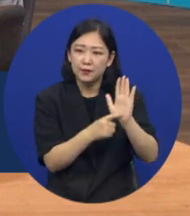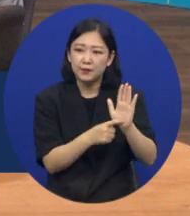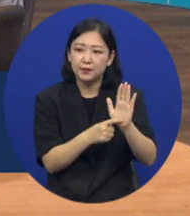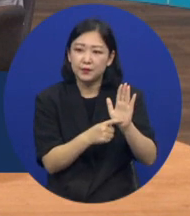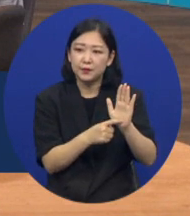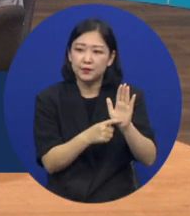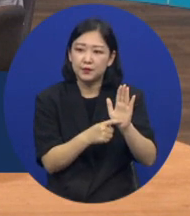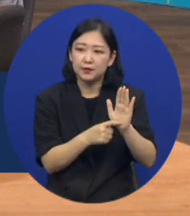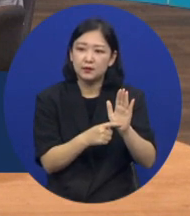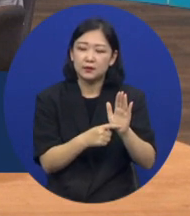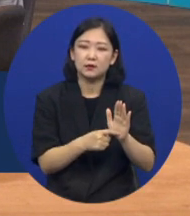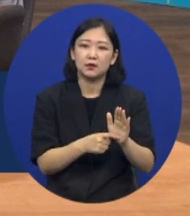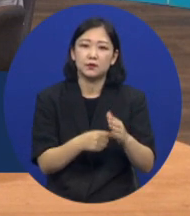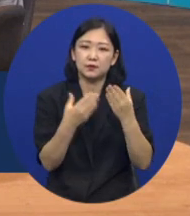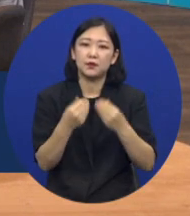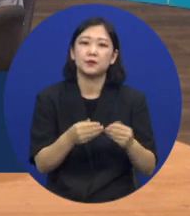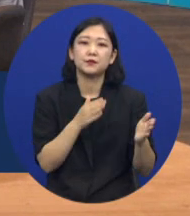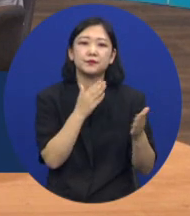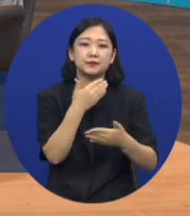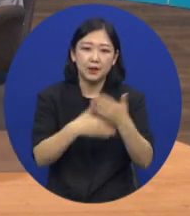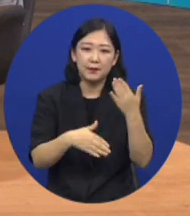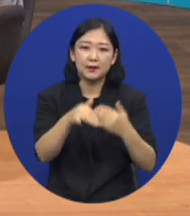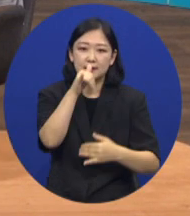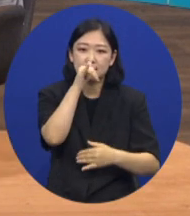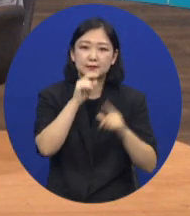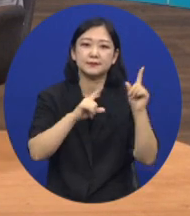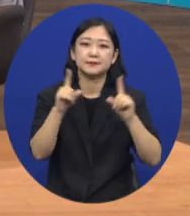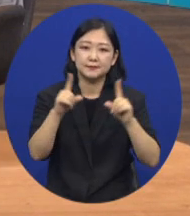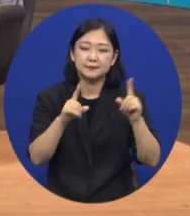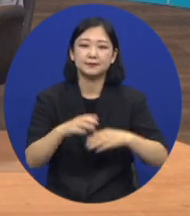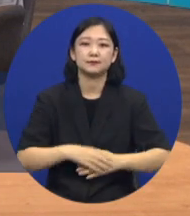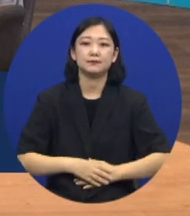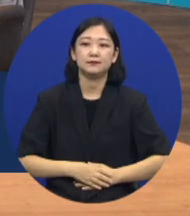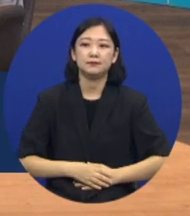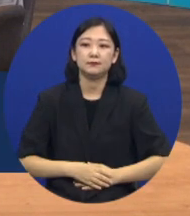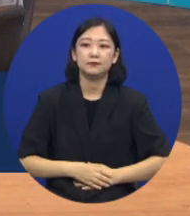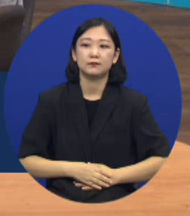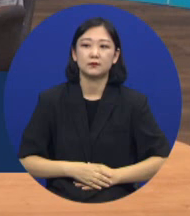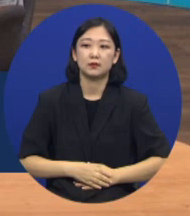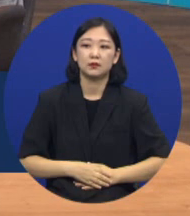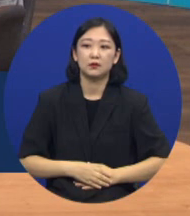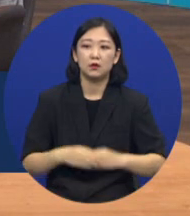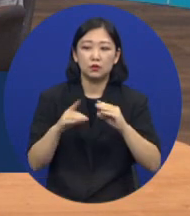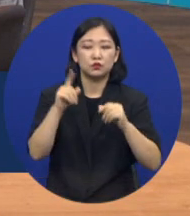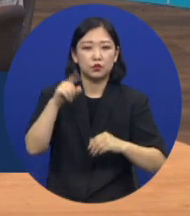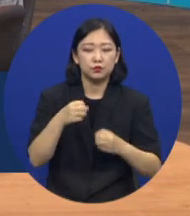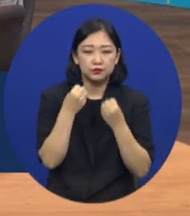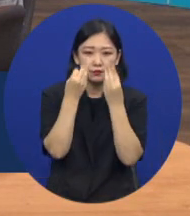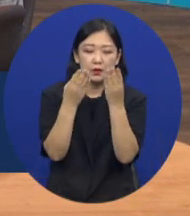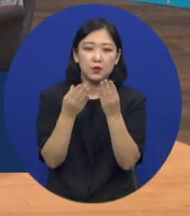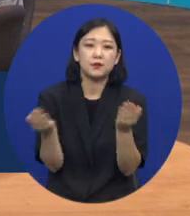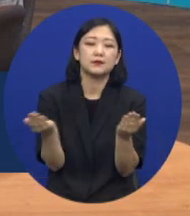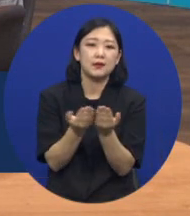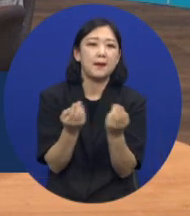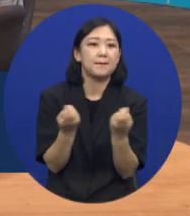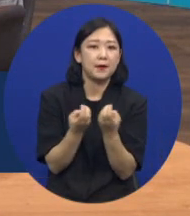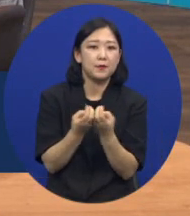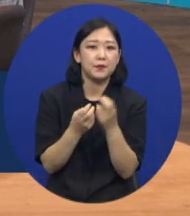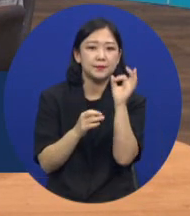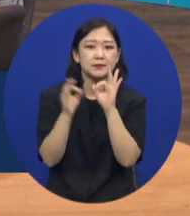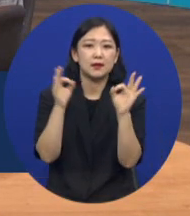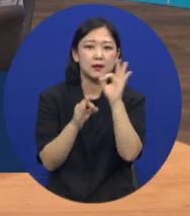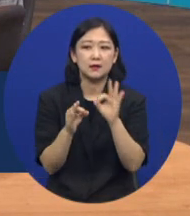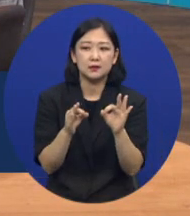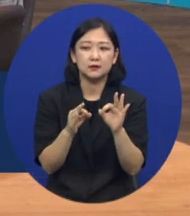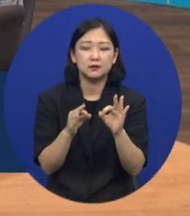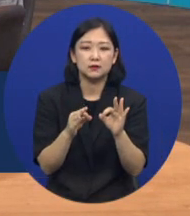그런 작업이 남아 있는 셈이죠 공개적으로 그렇다면 국토부 도 이제 새로운 대한 해법 찾겠다는 제주